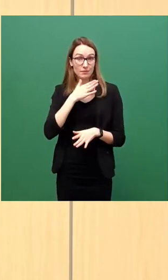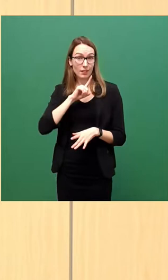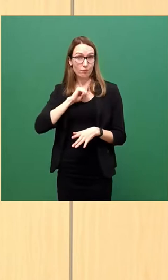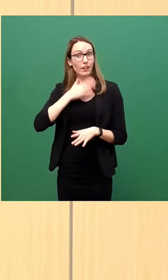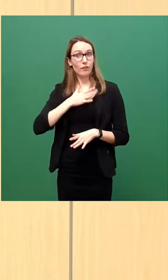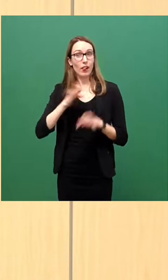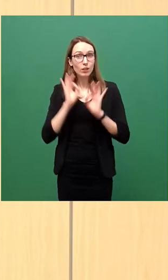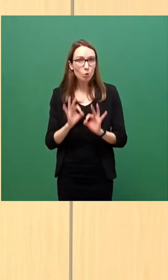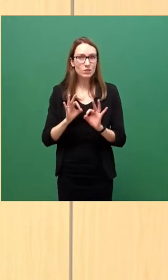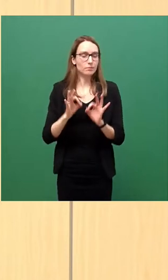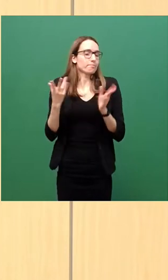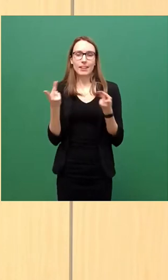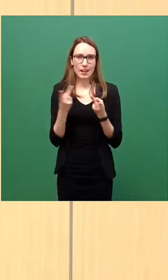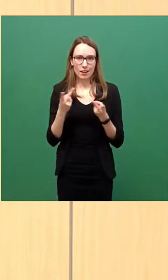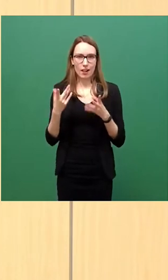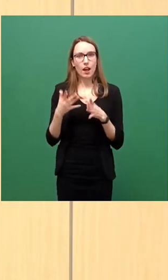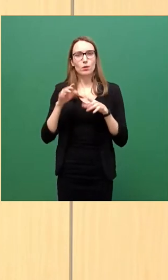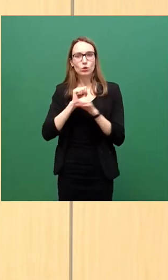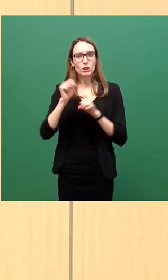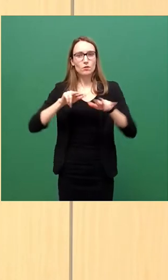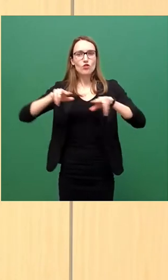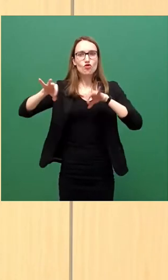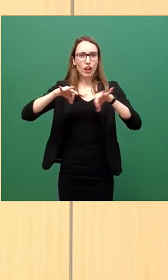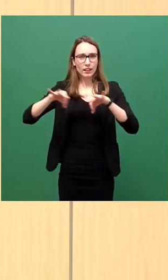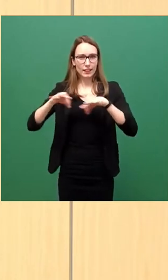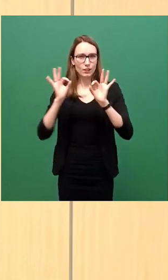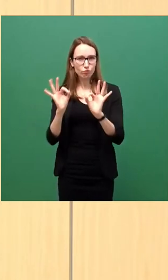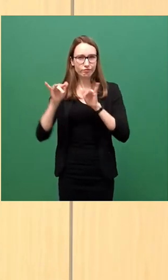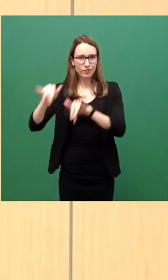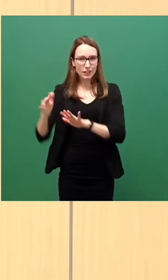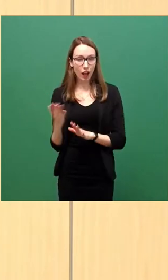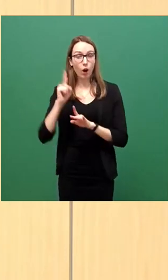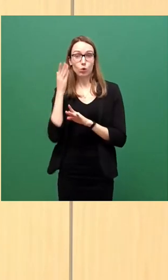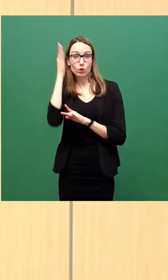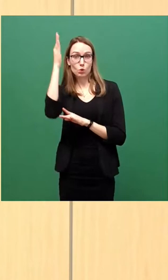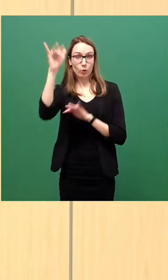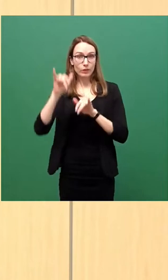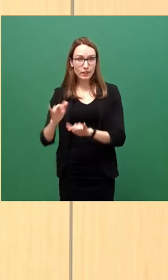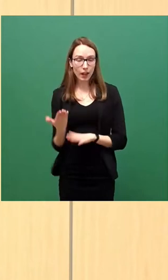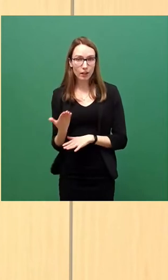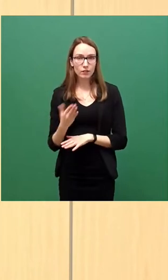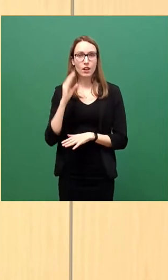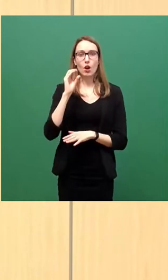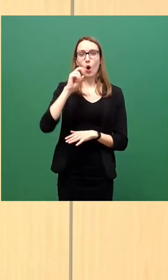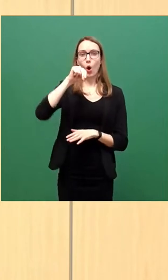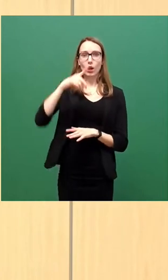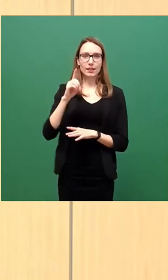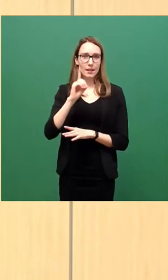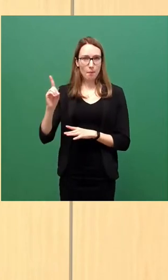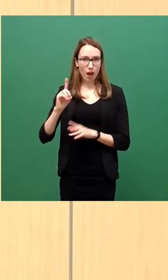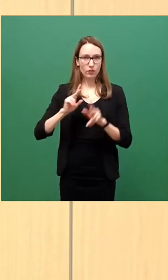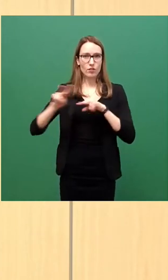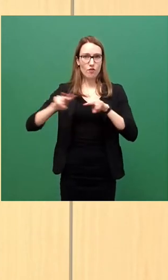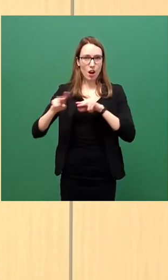klare Strategie, auch für die nächsten Jahre der Zukunft. So, was On-Demand-Verkehre sind, das braucht man nicht mehr erklären. Am besten macht man es